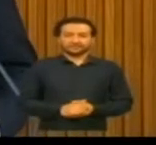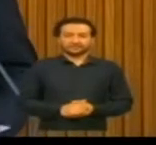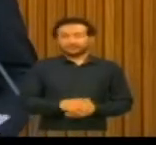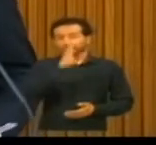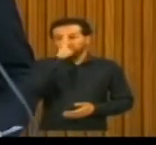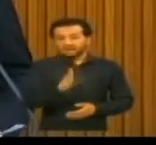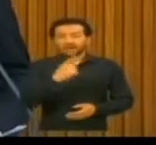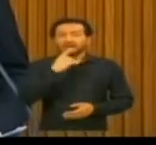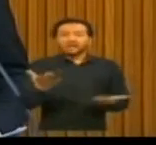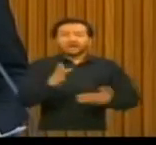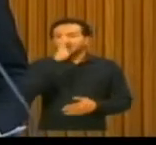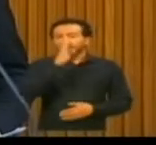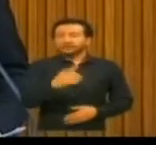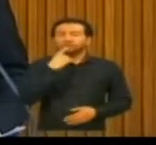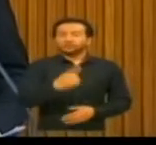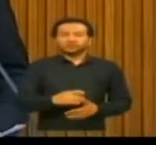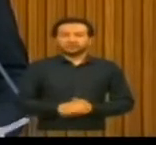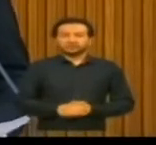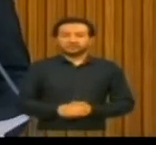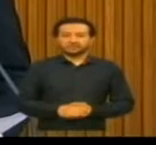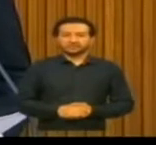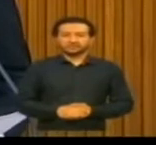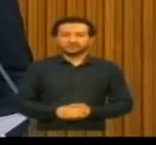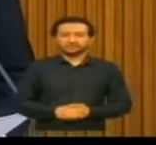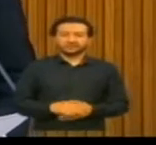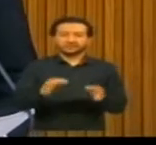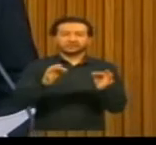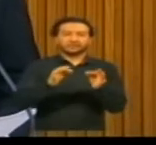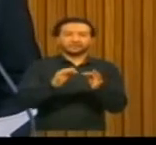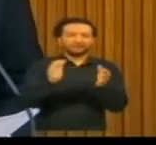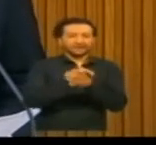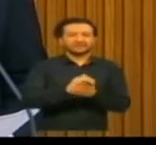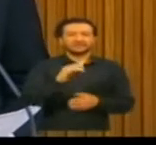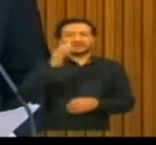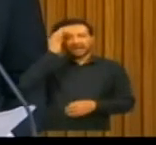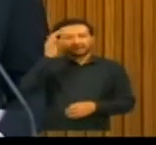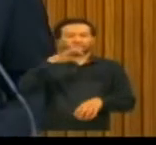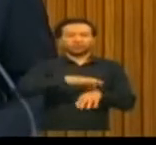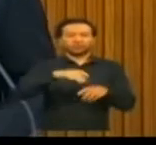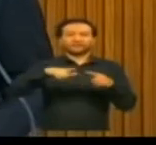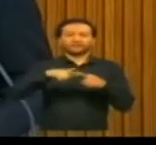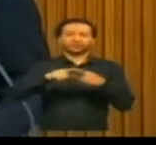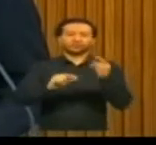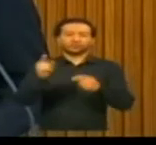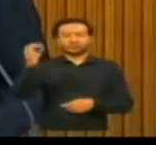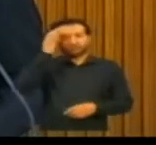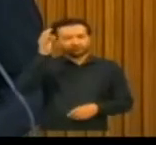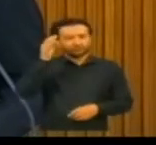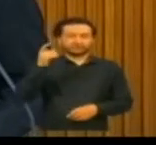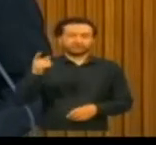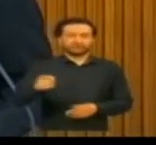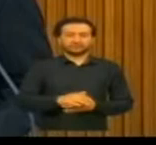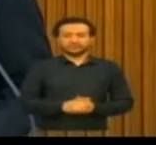Adalet dediler. Hangi adaletten söz ediyorlar? Barış akademisyenlerinden Doktor Füsun Üstel, Profesör Doktor Füsun